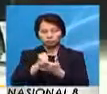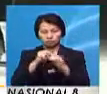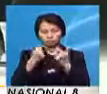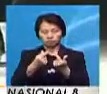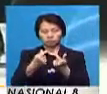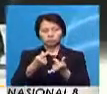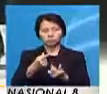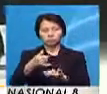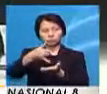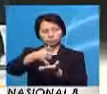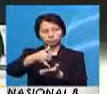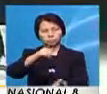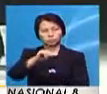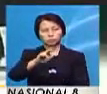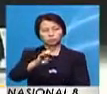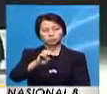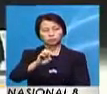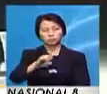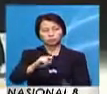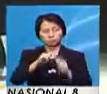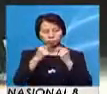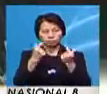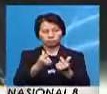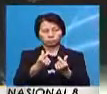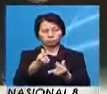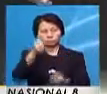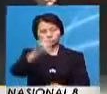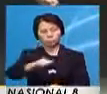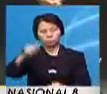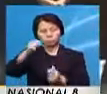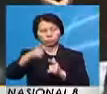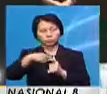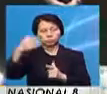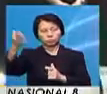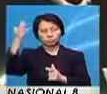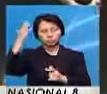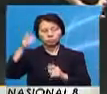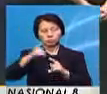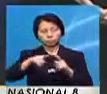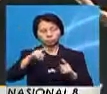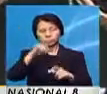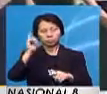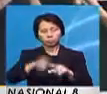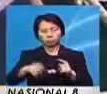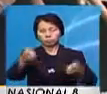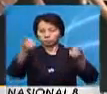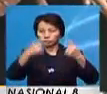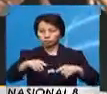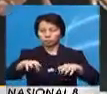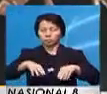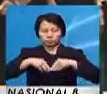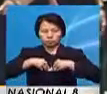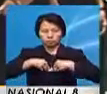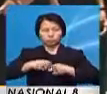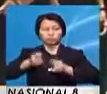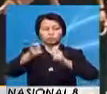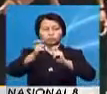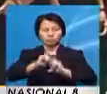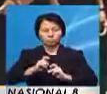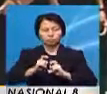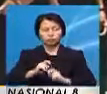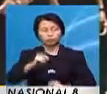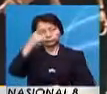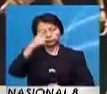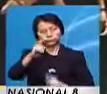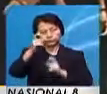Piala Uber negara pada aksi berpasukan Asia bulan lalu bagaimanapun tidak dapat hadir menerima anugerah.